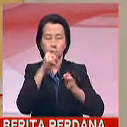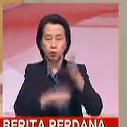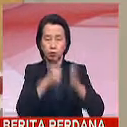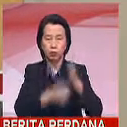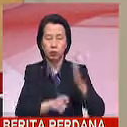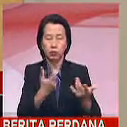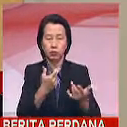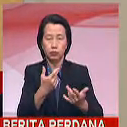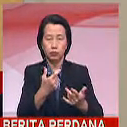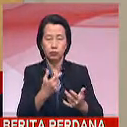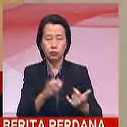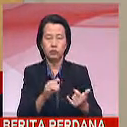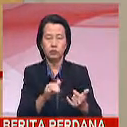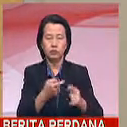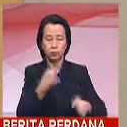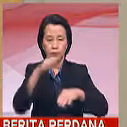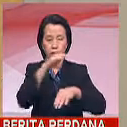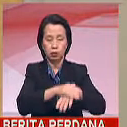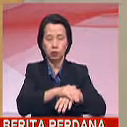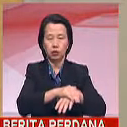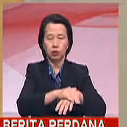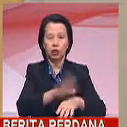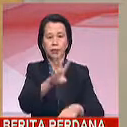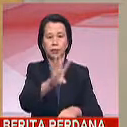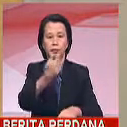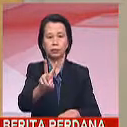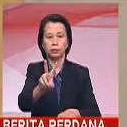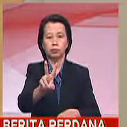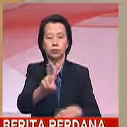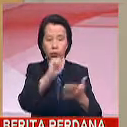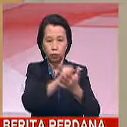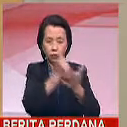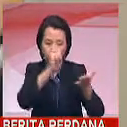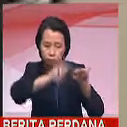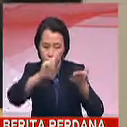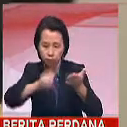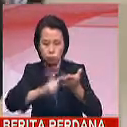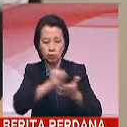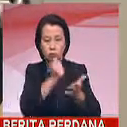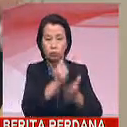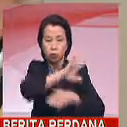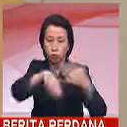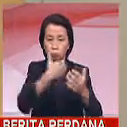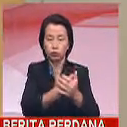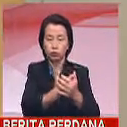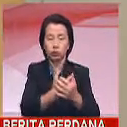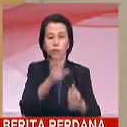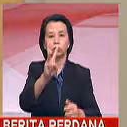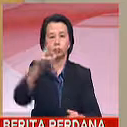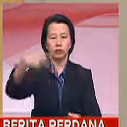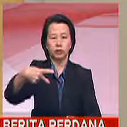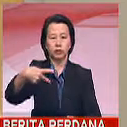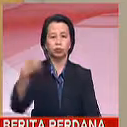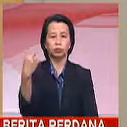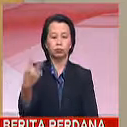learned daripada penemuan ke atas 42 pengauditan, ya? 42 semuanya, negeri dan persekutuan, ya?